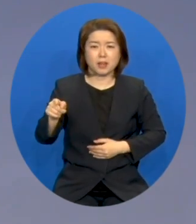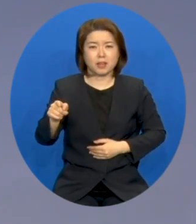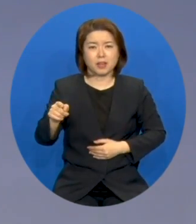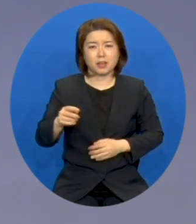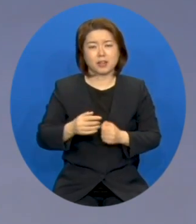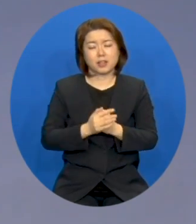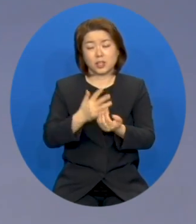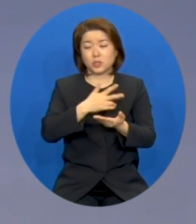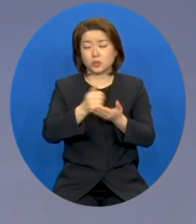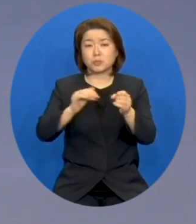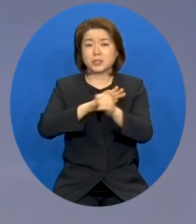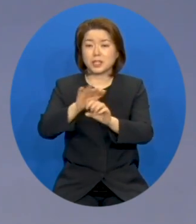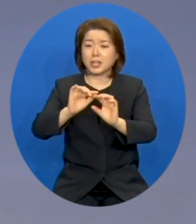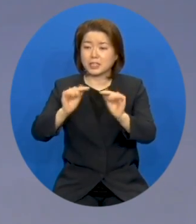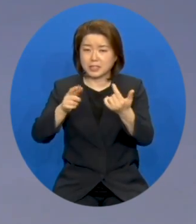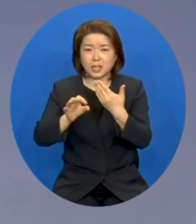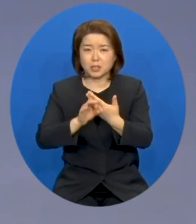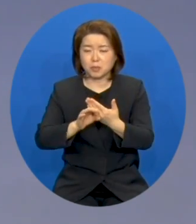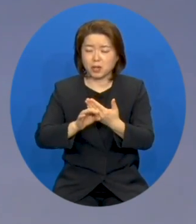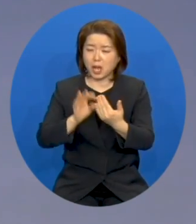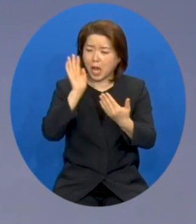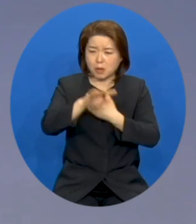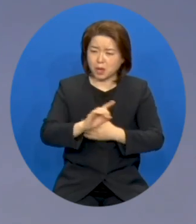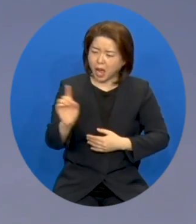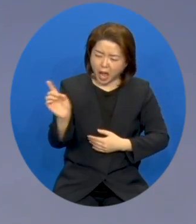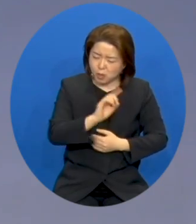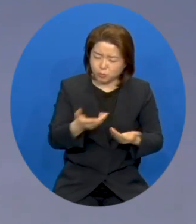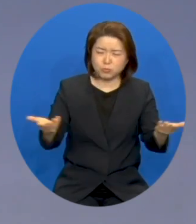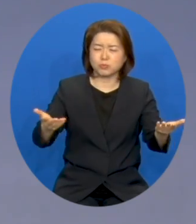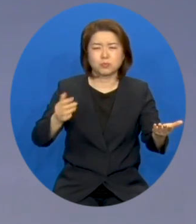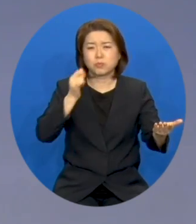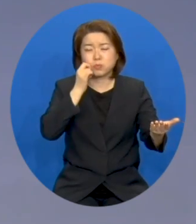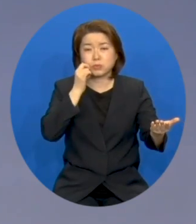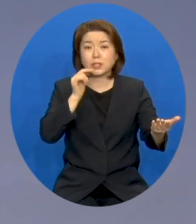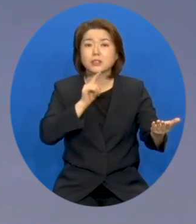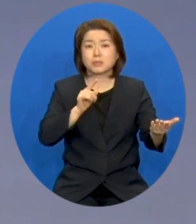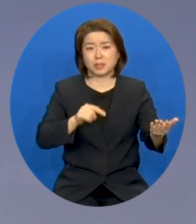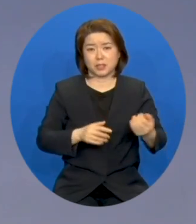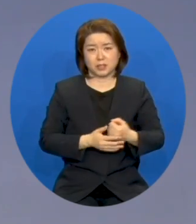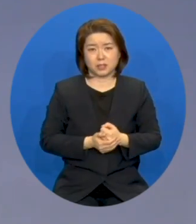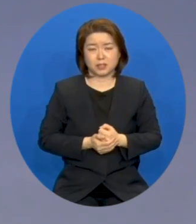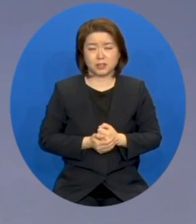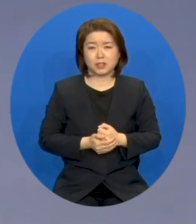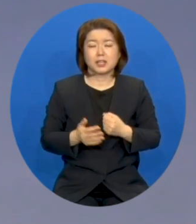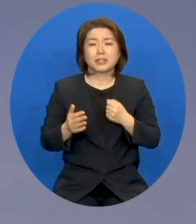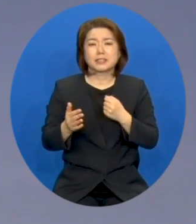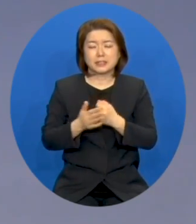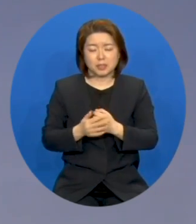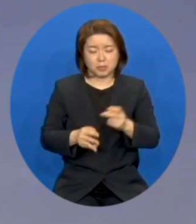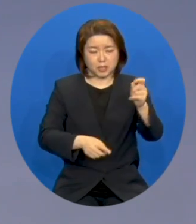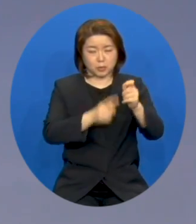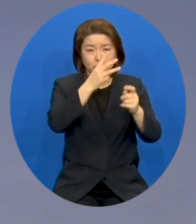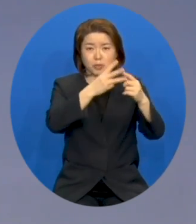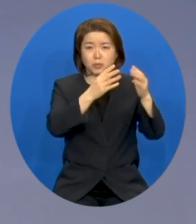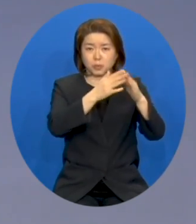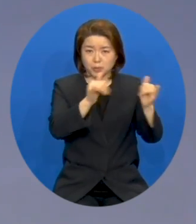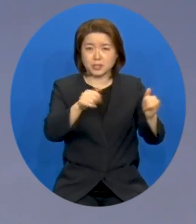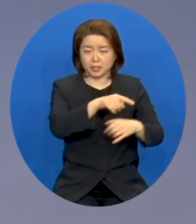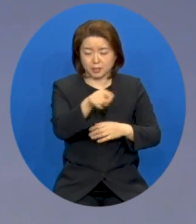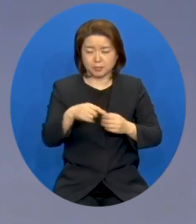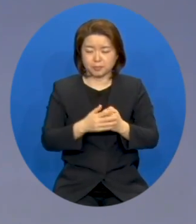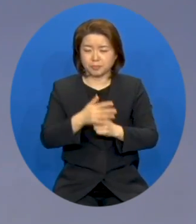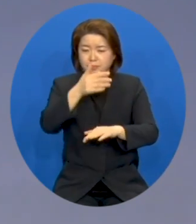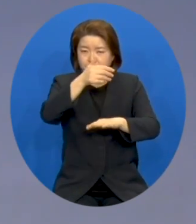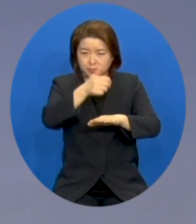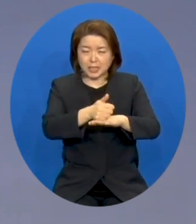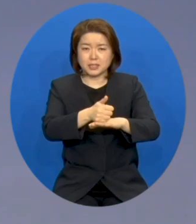주님을 사랑하지 않으면 아무것도 안 되는 겁니다. 사도 바울은 고린도 교인들에게